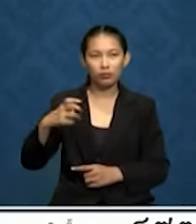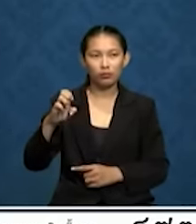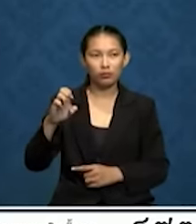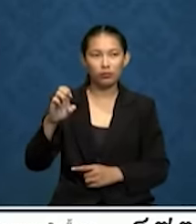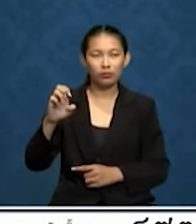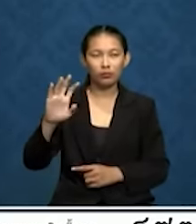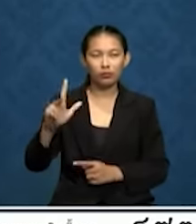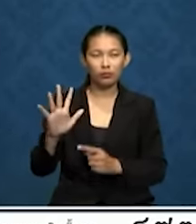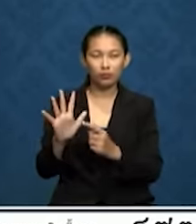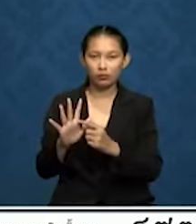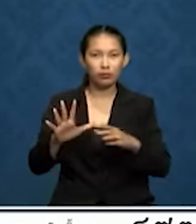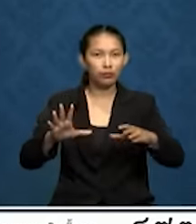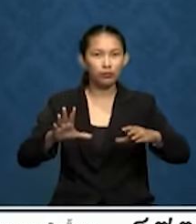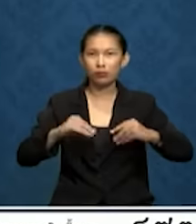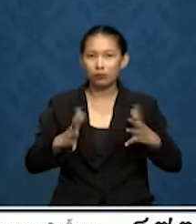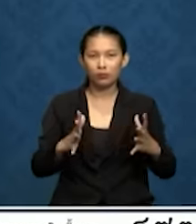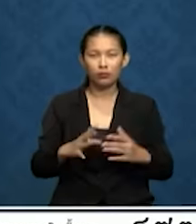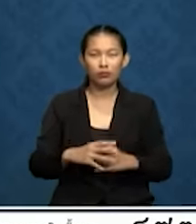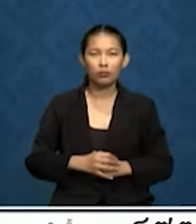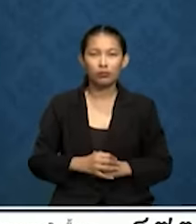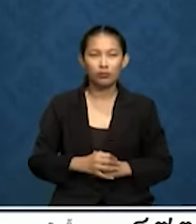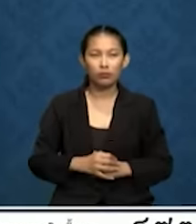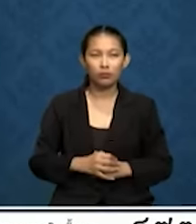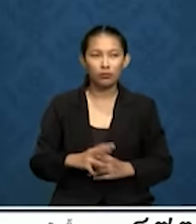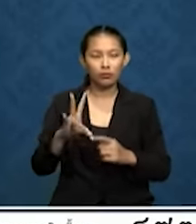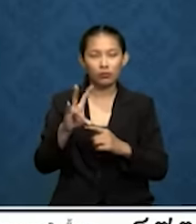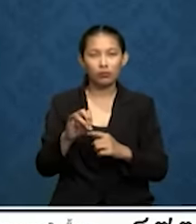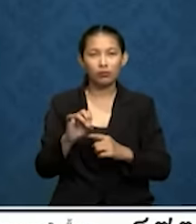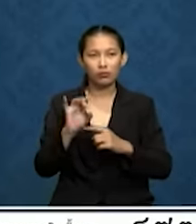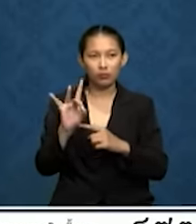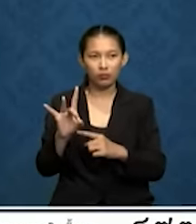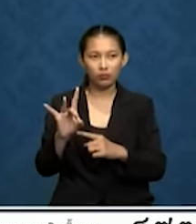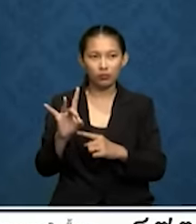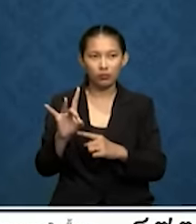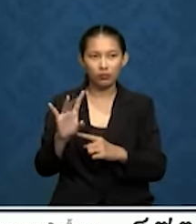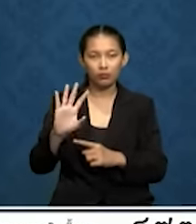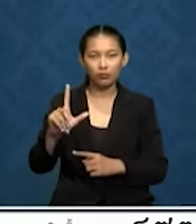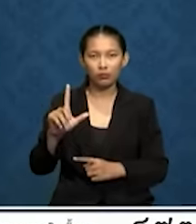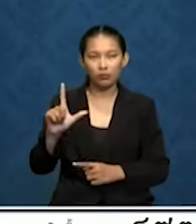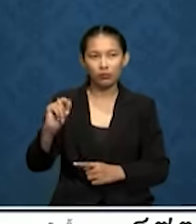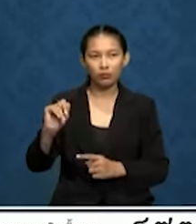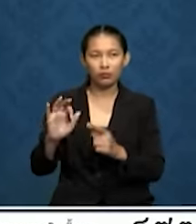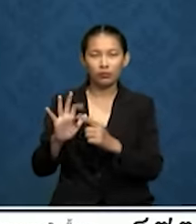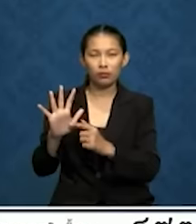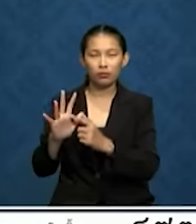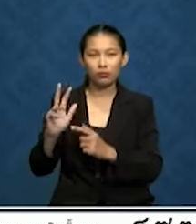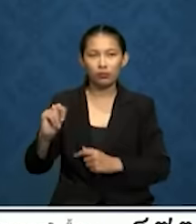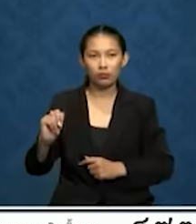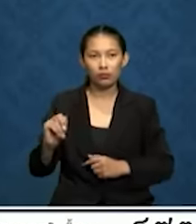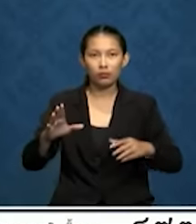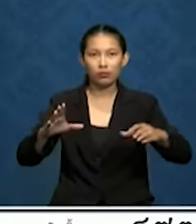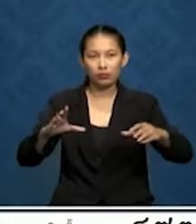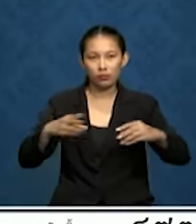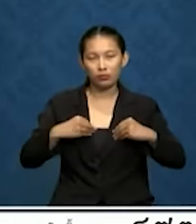งเร็ว ไม่เห็นชอบค่ะ 78นายชนน่านสีแก้ว เห็นชอบ